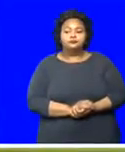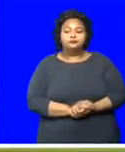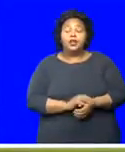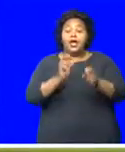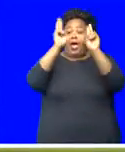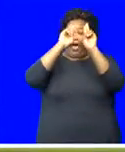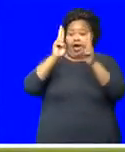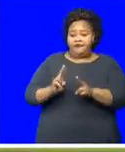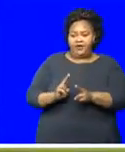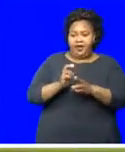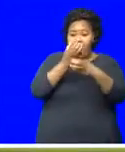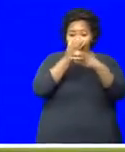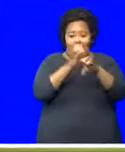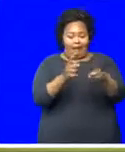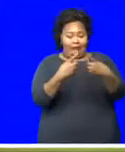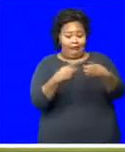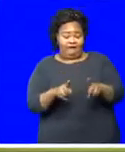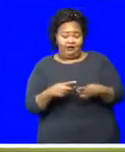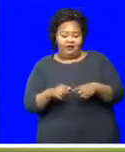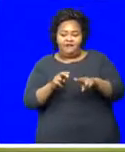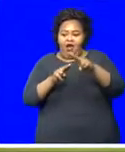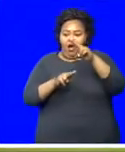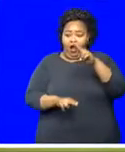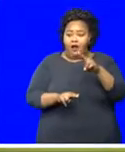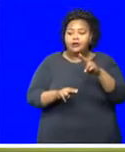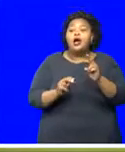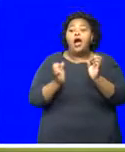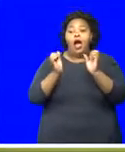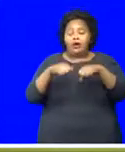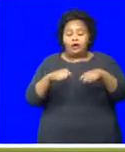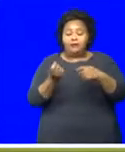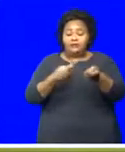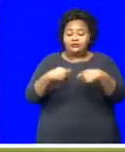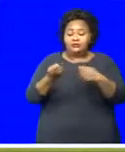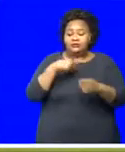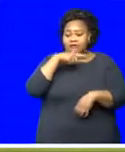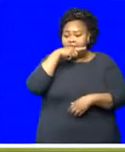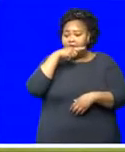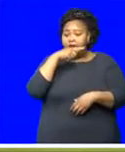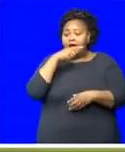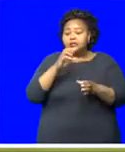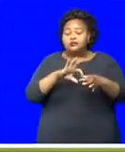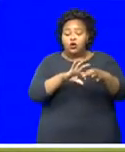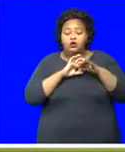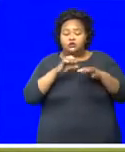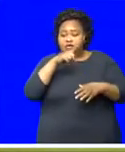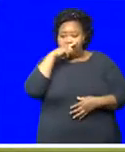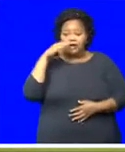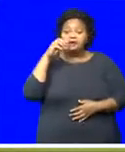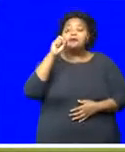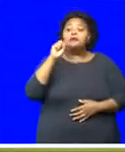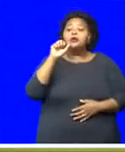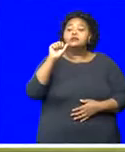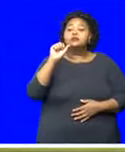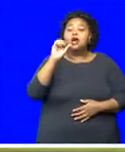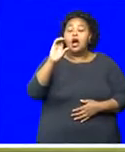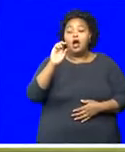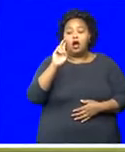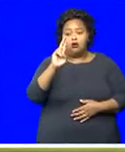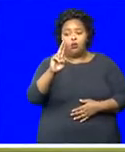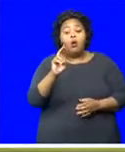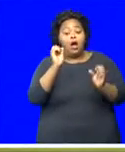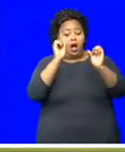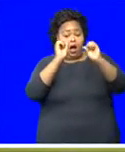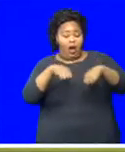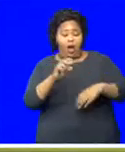Emave elivekati le Afrika langaphansi kwezivumelano sekuthengiselana saka sakho sekavumelene ukuthi emave